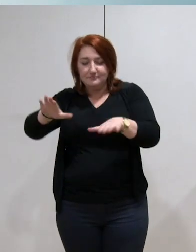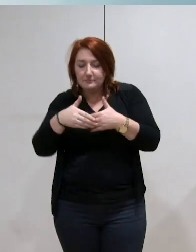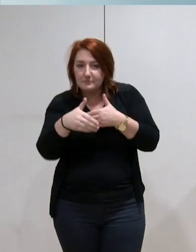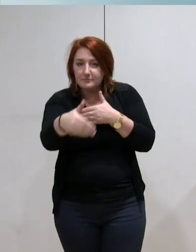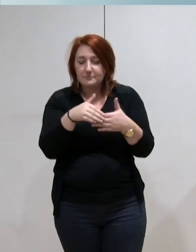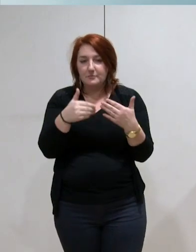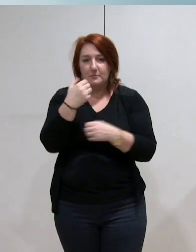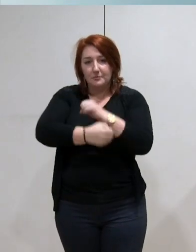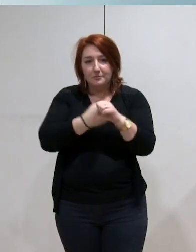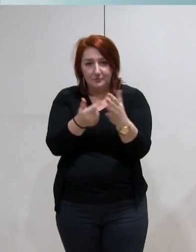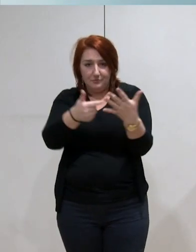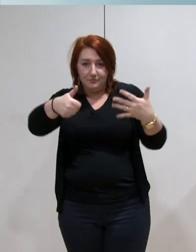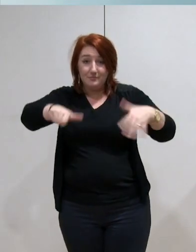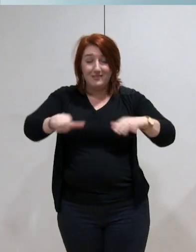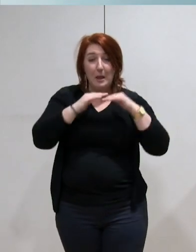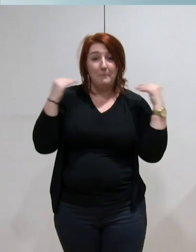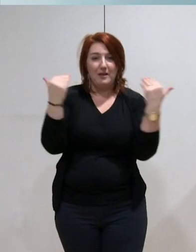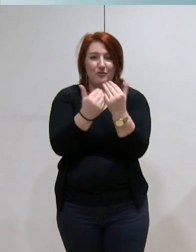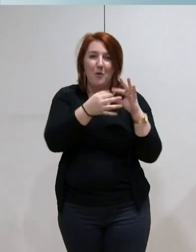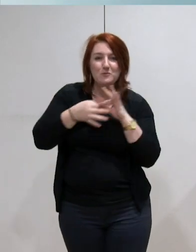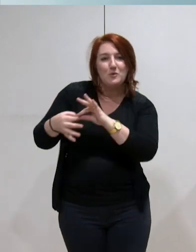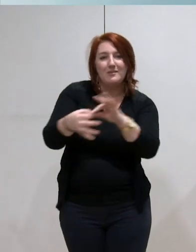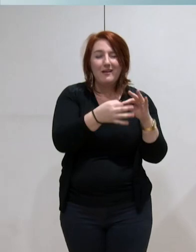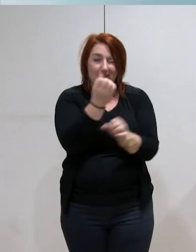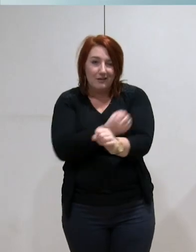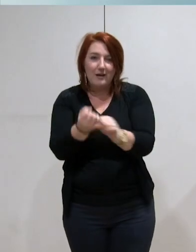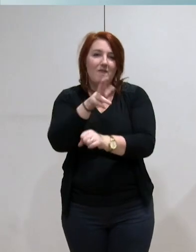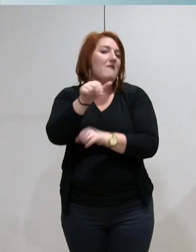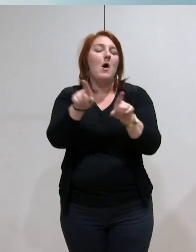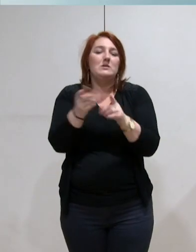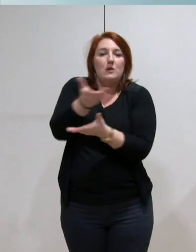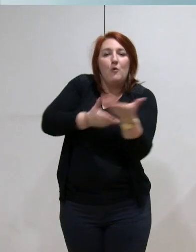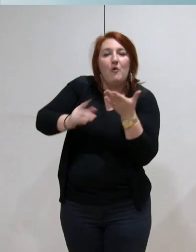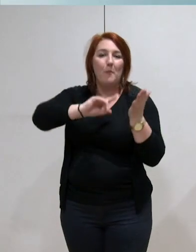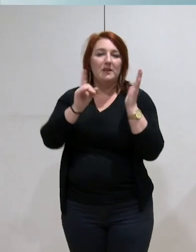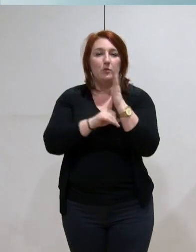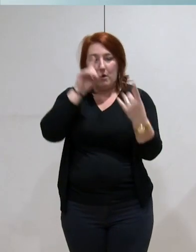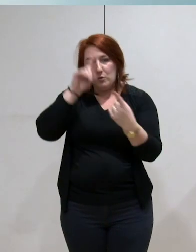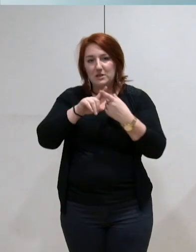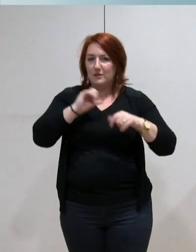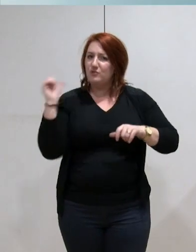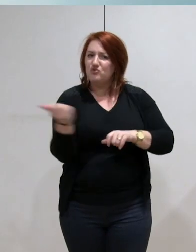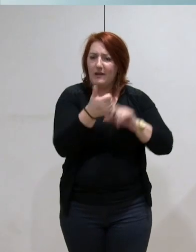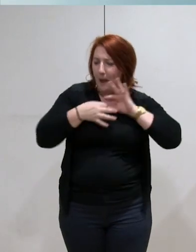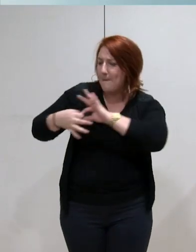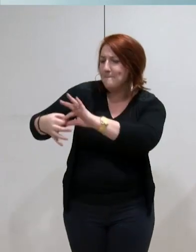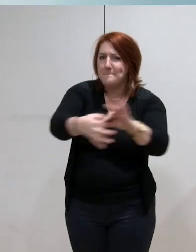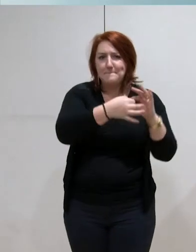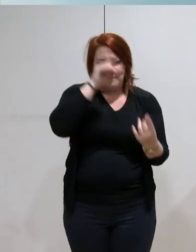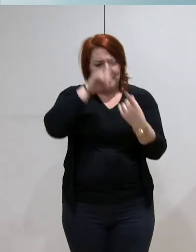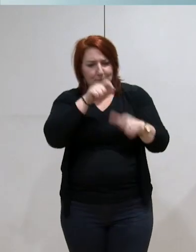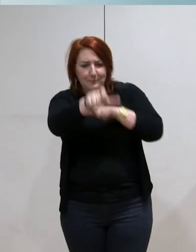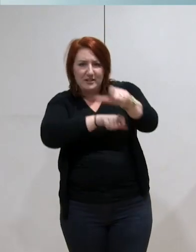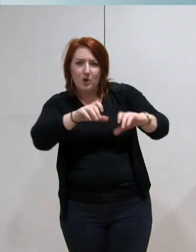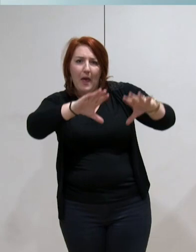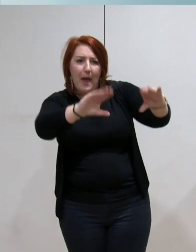concrétiser la plateforme de solidarités et le forum des droits afin de permettre la coordination des acteurs pour accompagner les habitants éloignés de